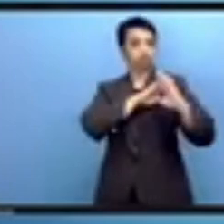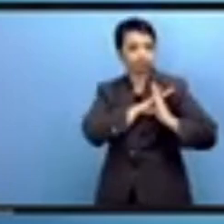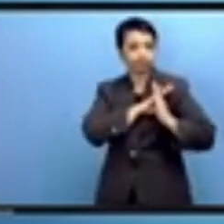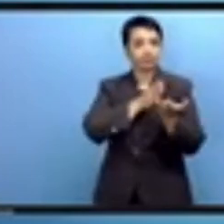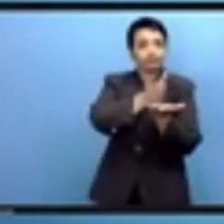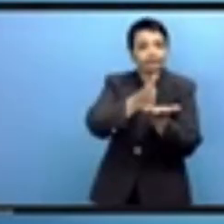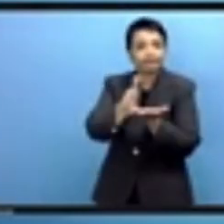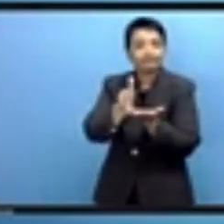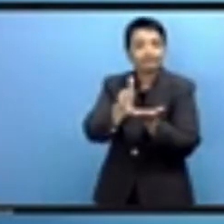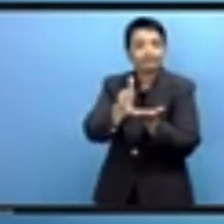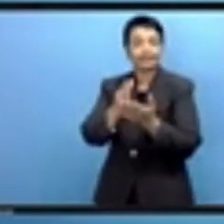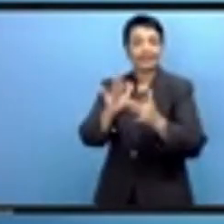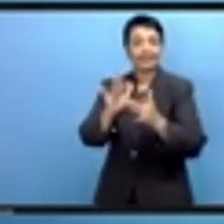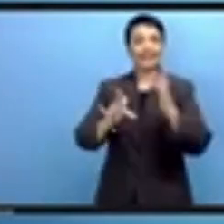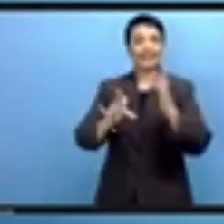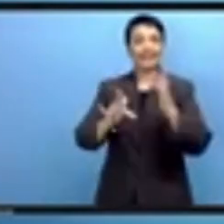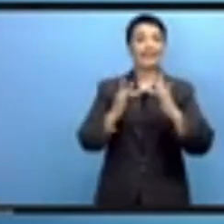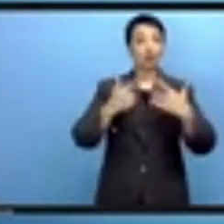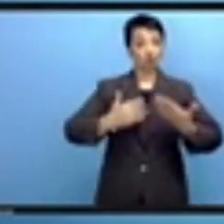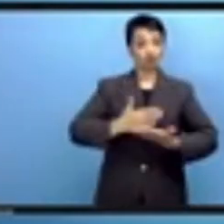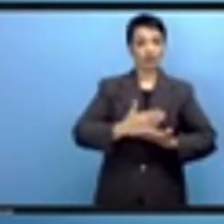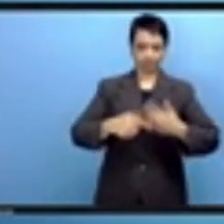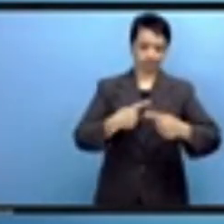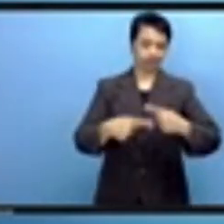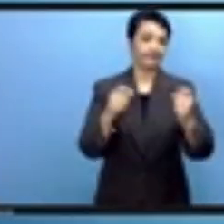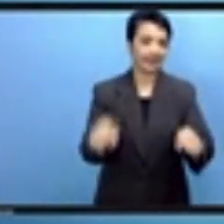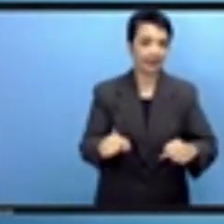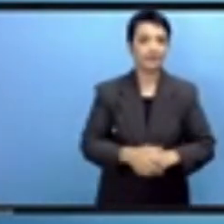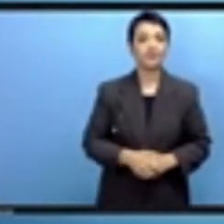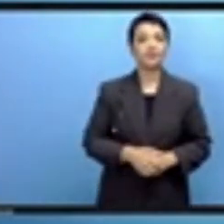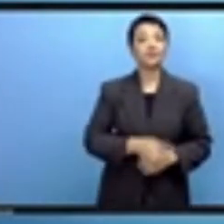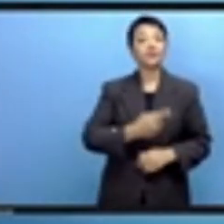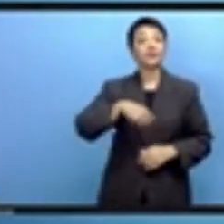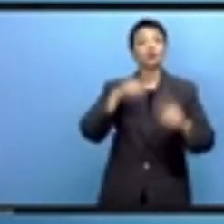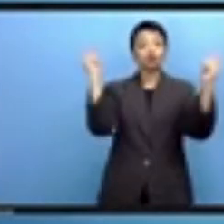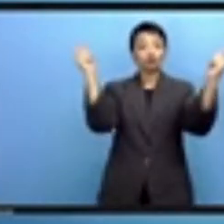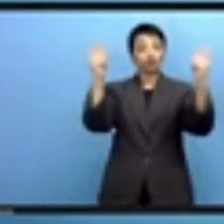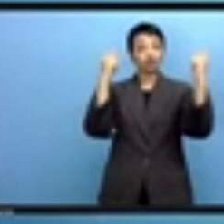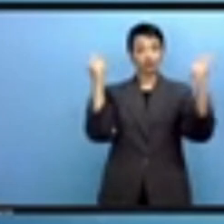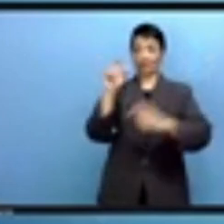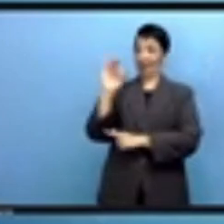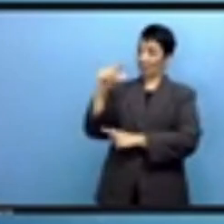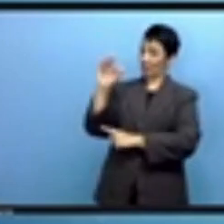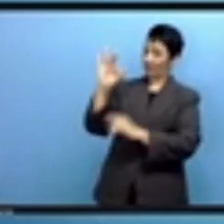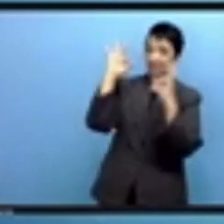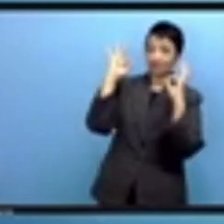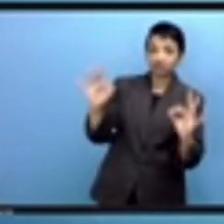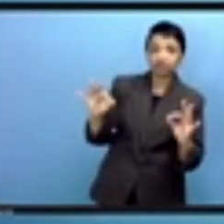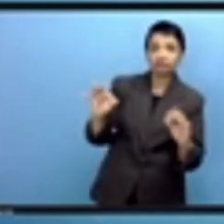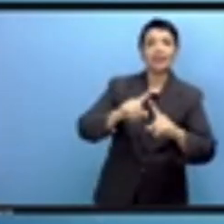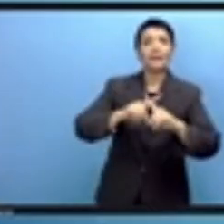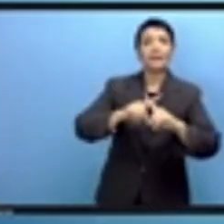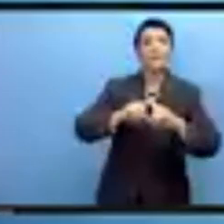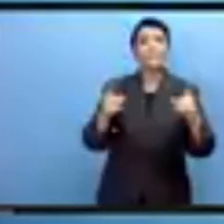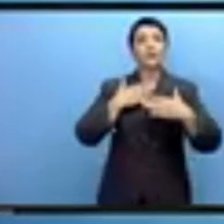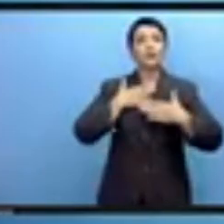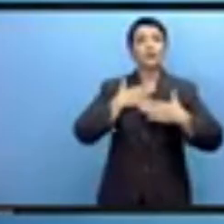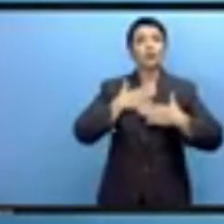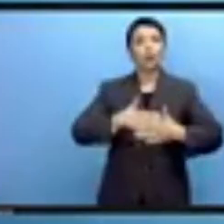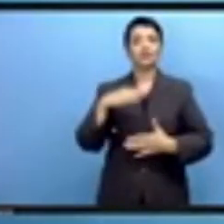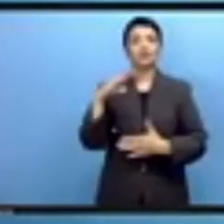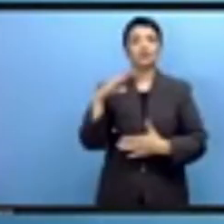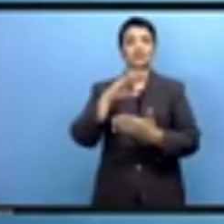工作，它体现着我们最基础的权利。我们庆祝 IGF 的成功举